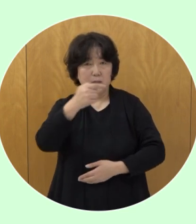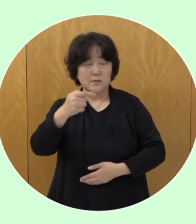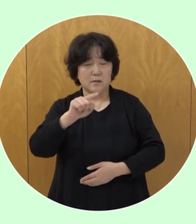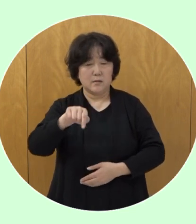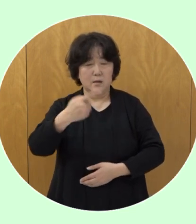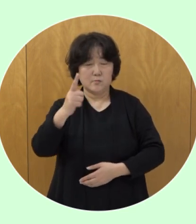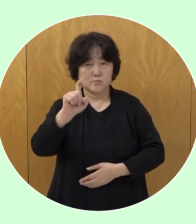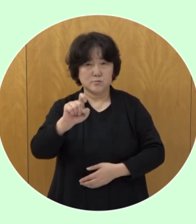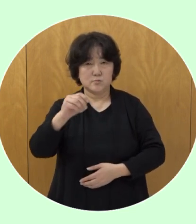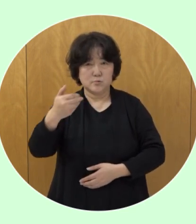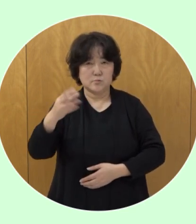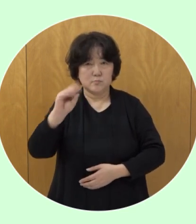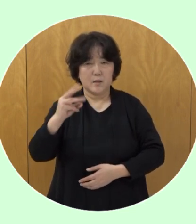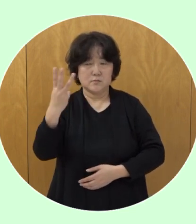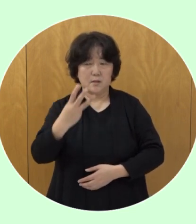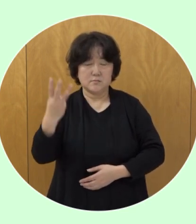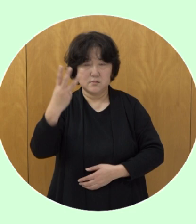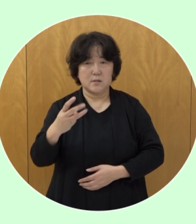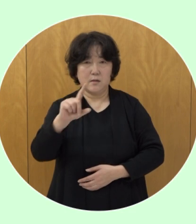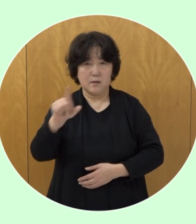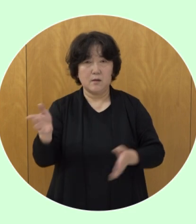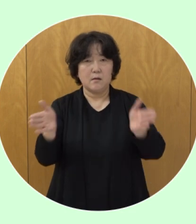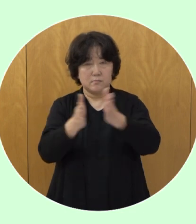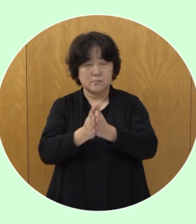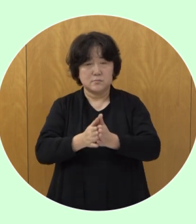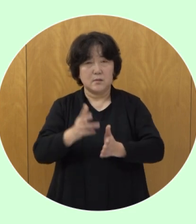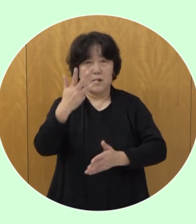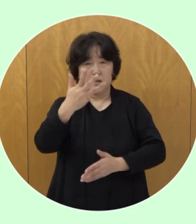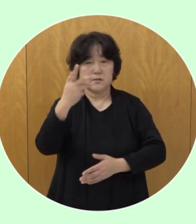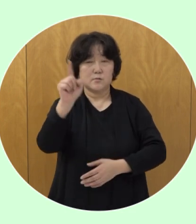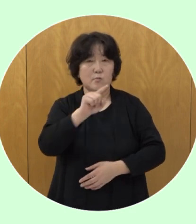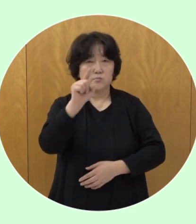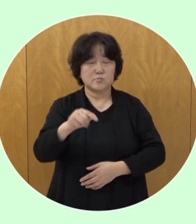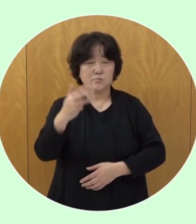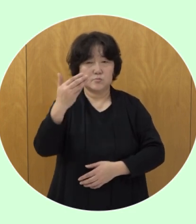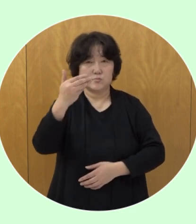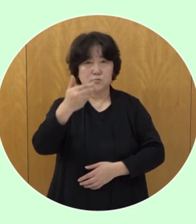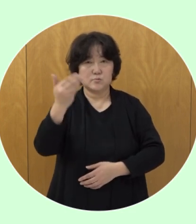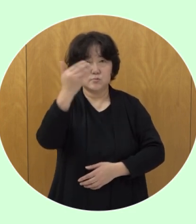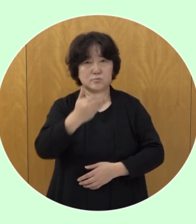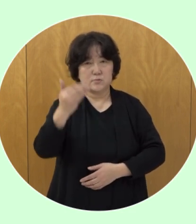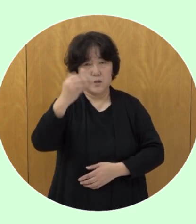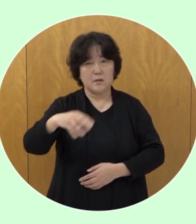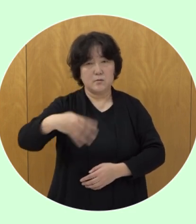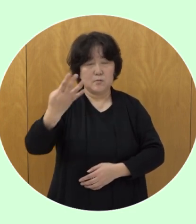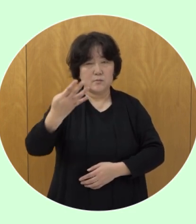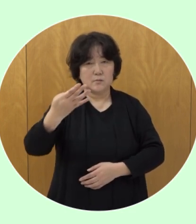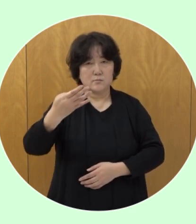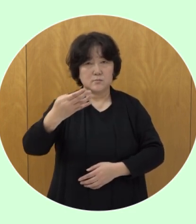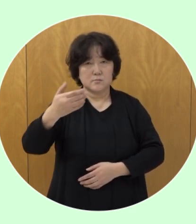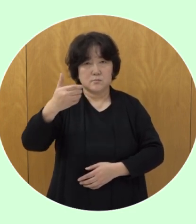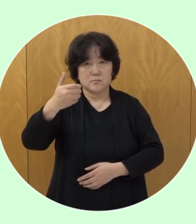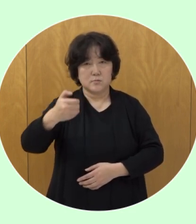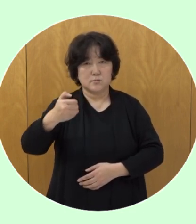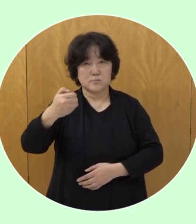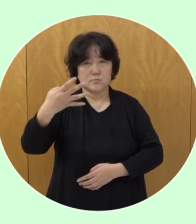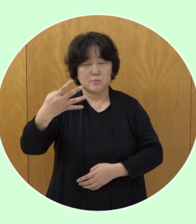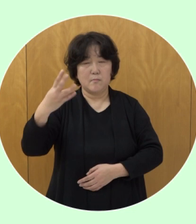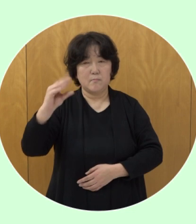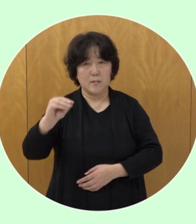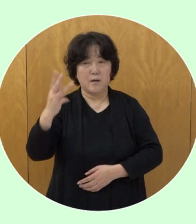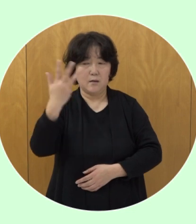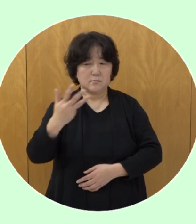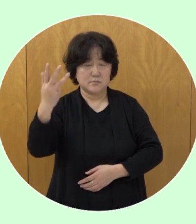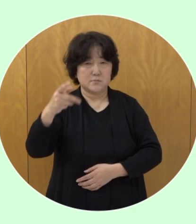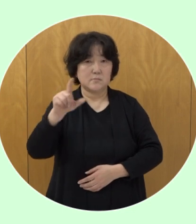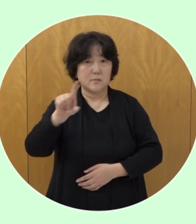万3000円、合わせて8億9454万8000円となってございまして、